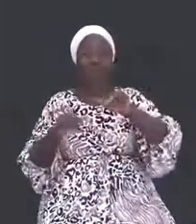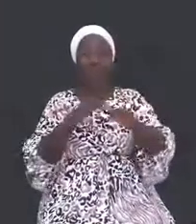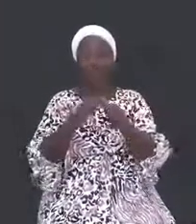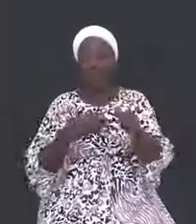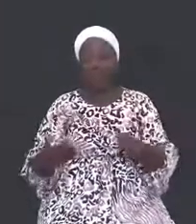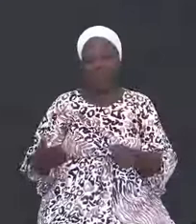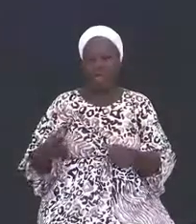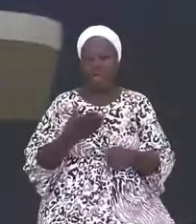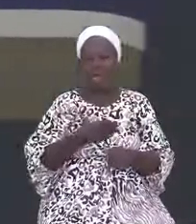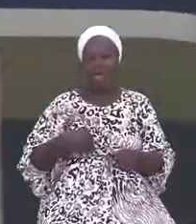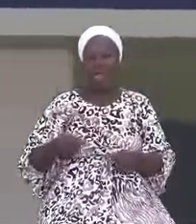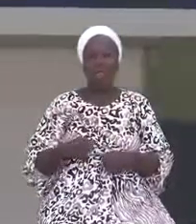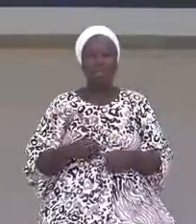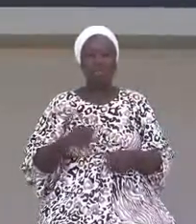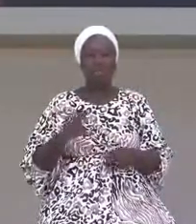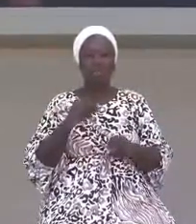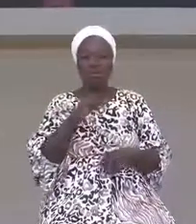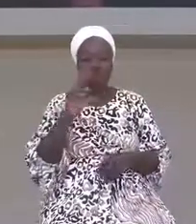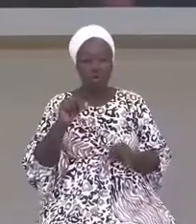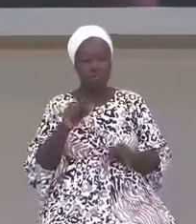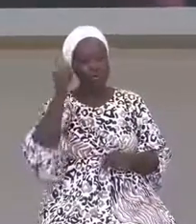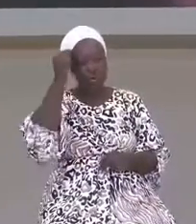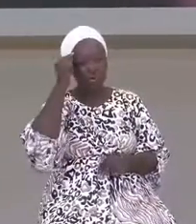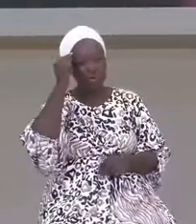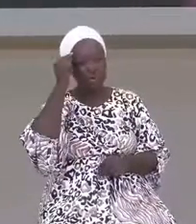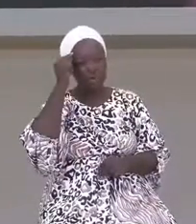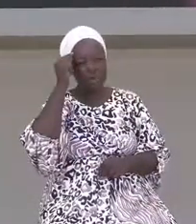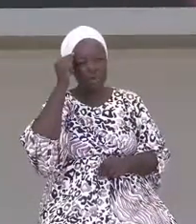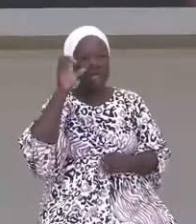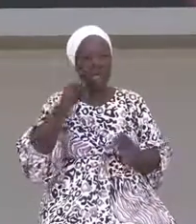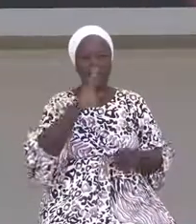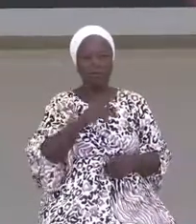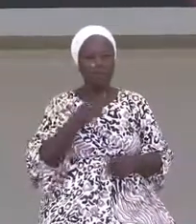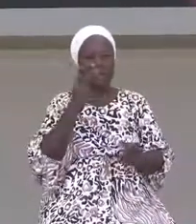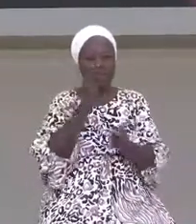rien ne s'oppose à tes pensées.